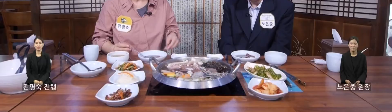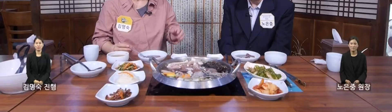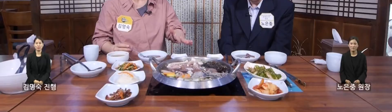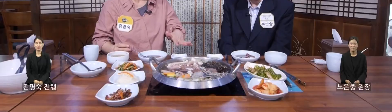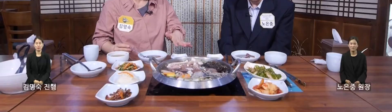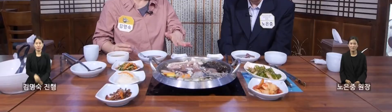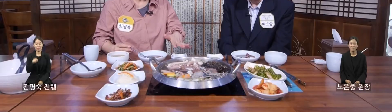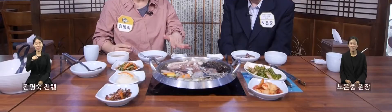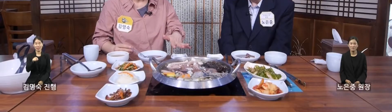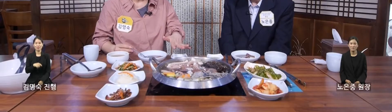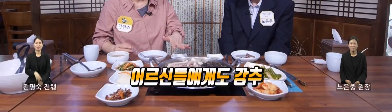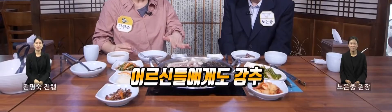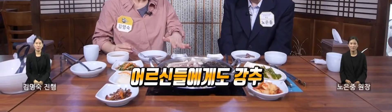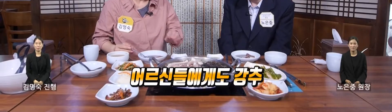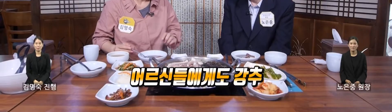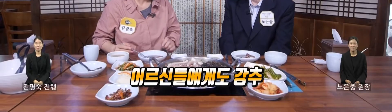이게 또